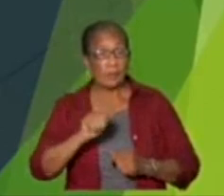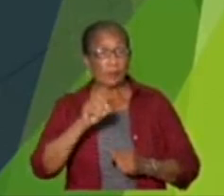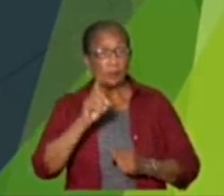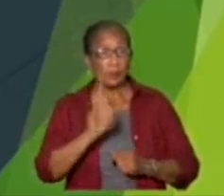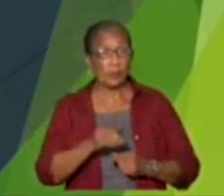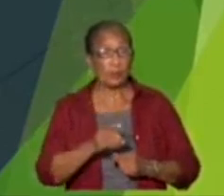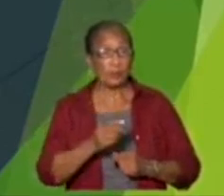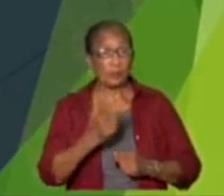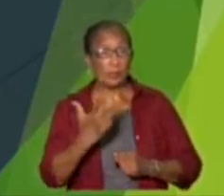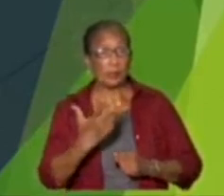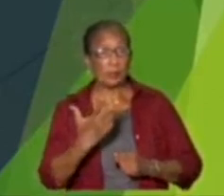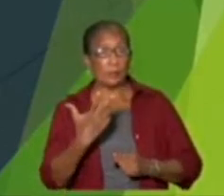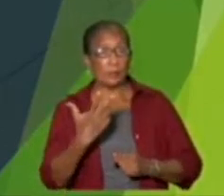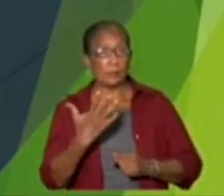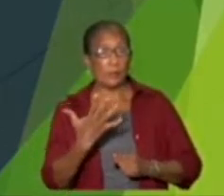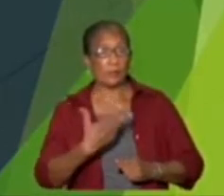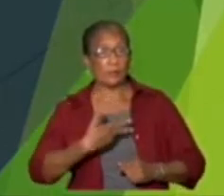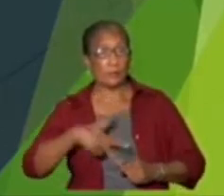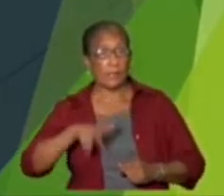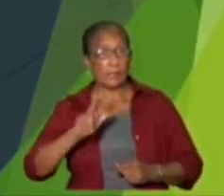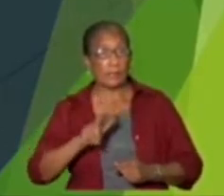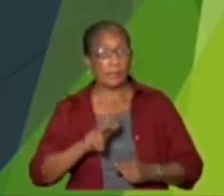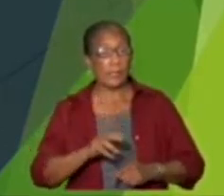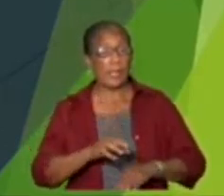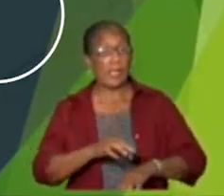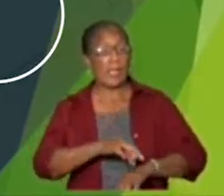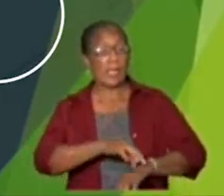50.882. En het aantal genezen gevallen,